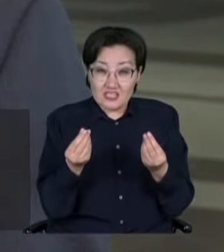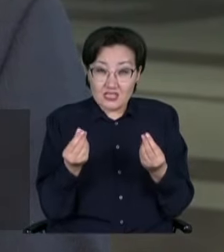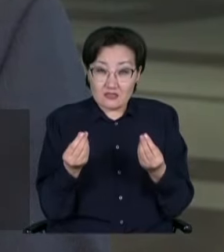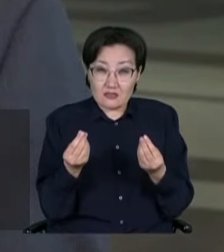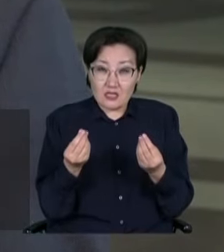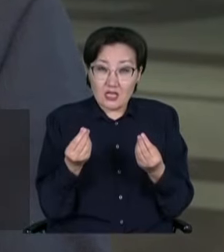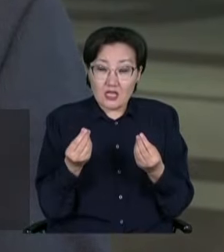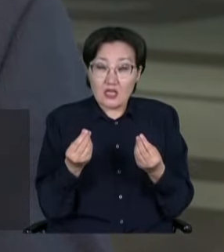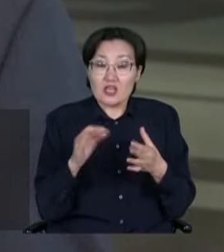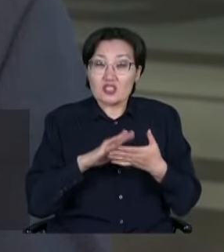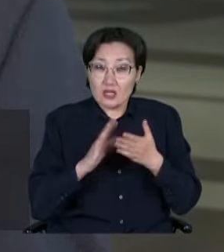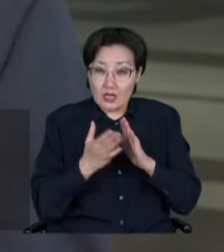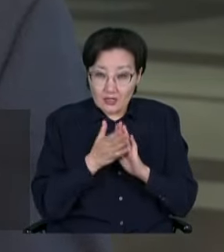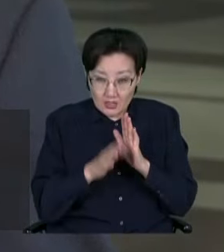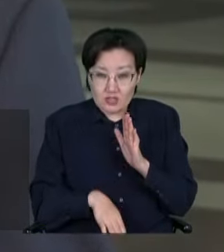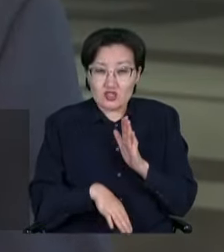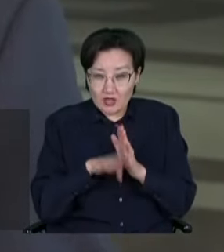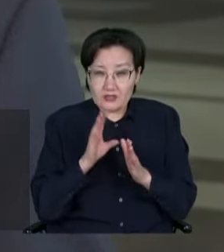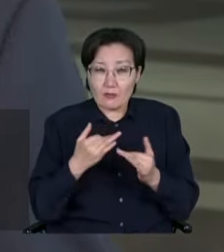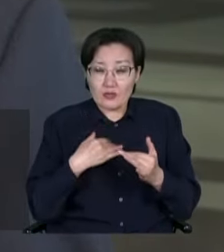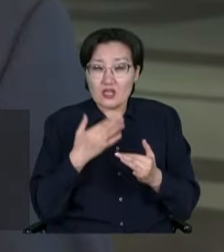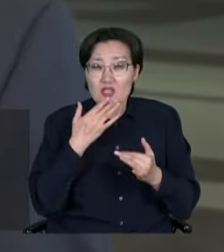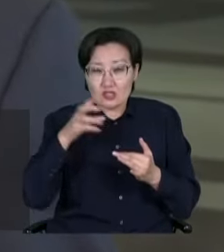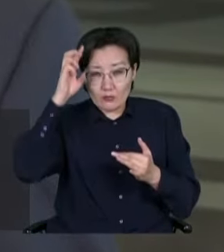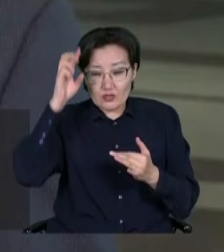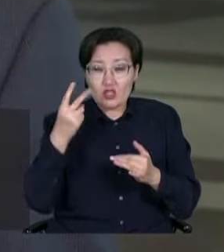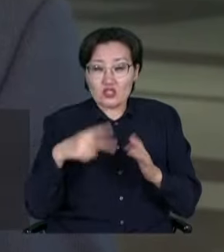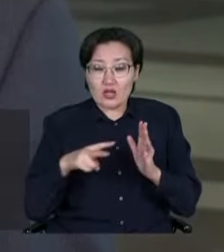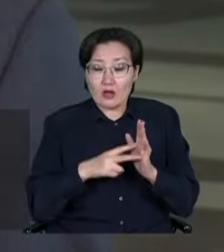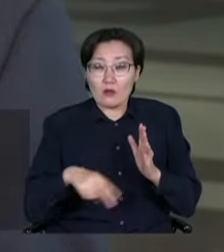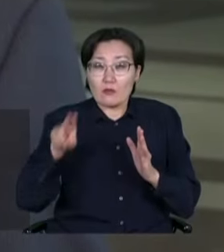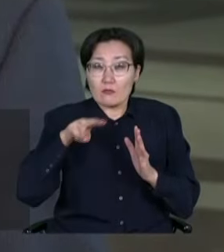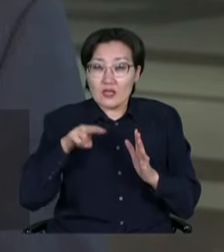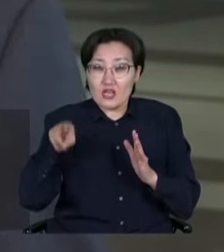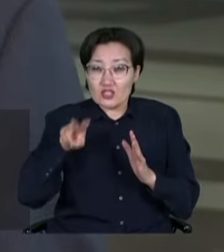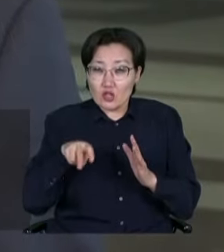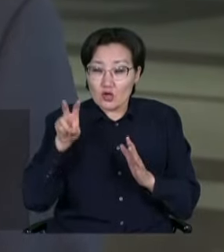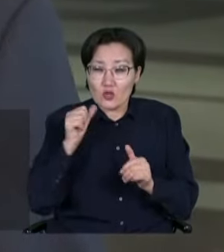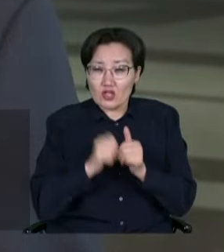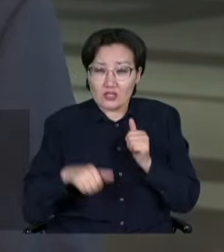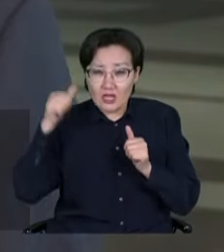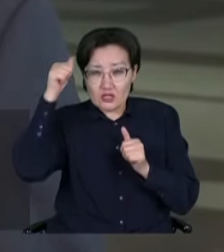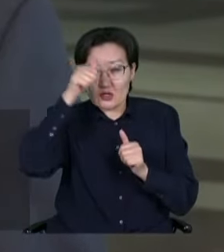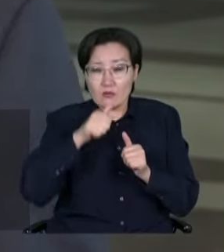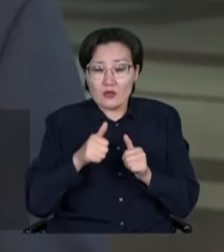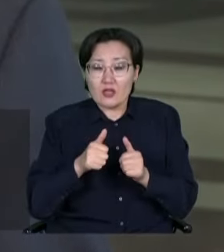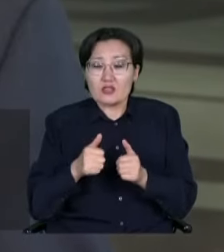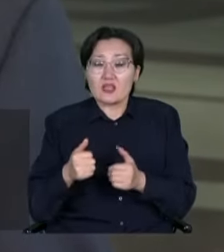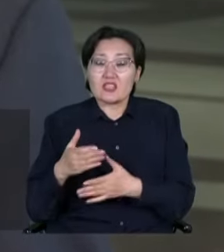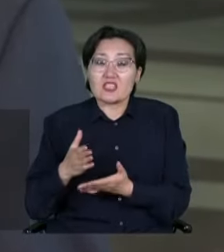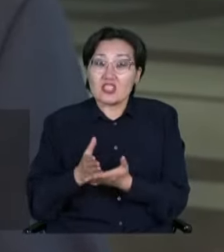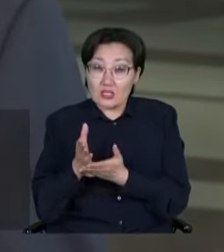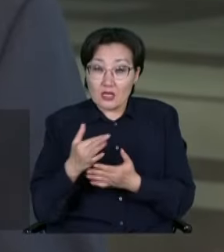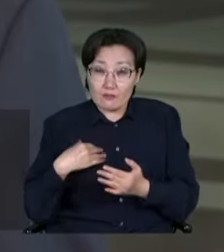инвестициялық климат жақсы деп айтамыз ғой, бізге мына шетелден 27 миллиард долларлық әр жылы тікелей инвестиция келіп